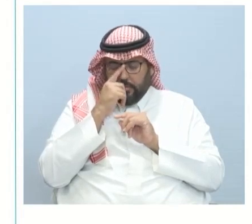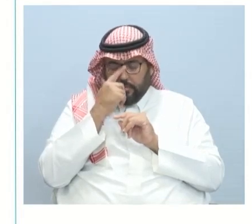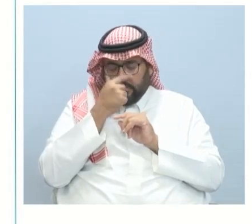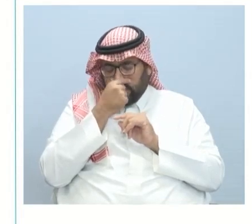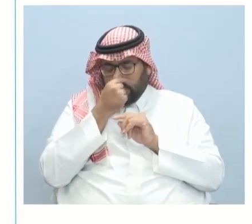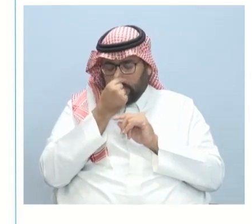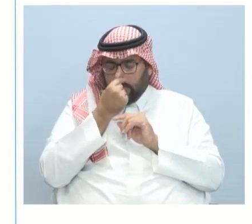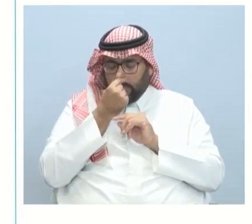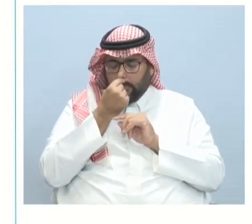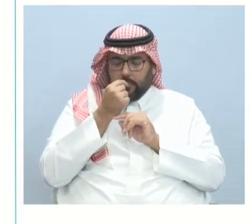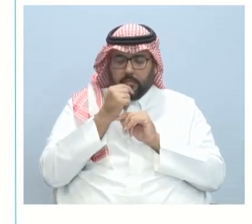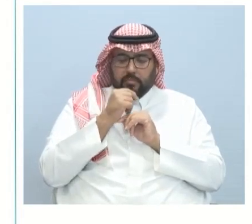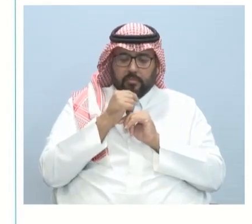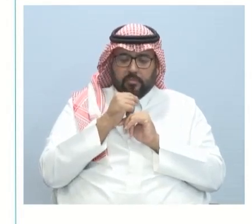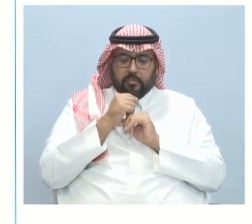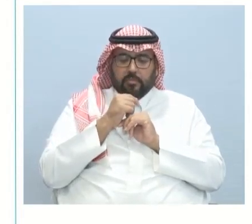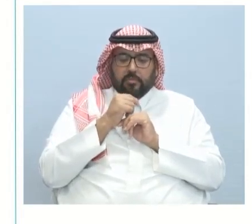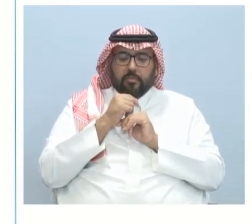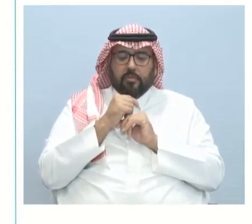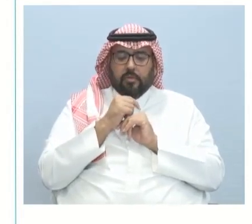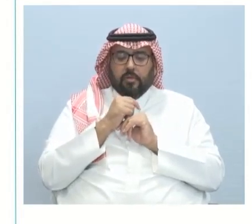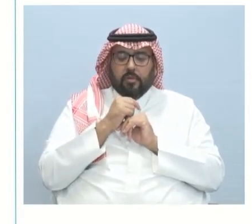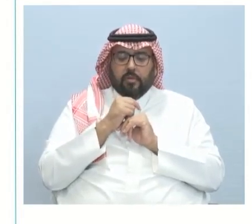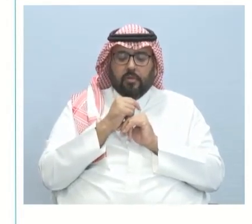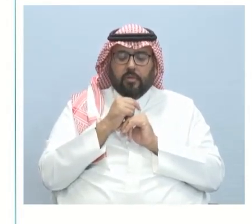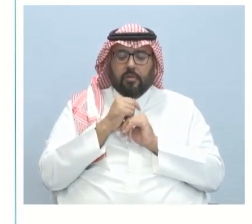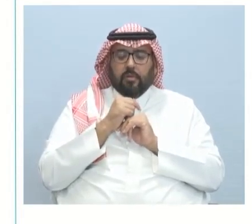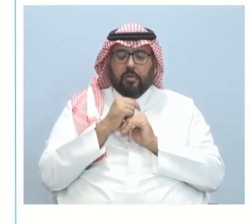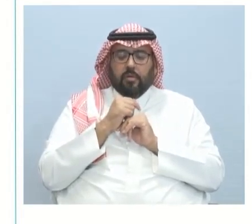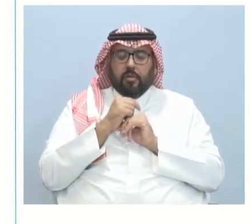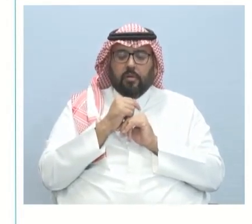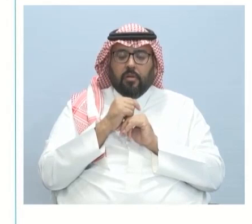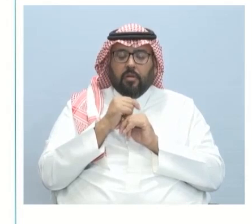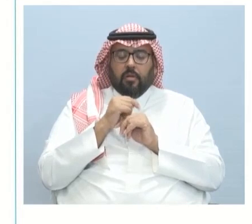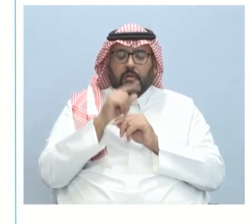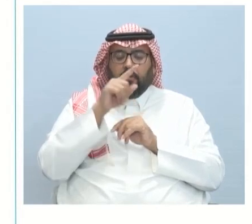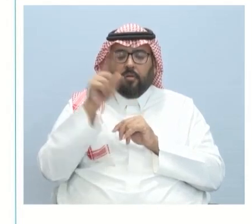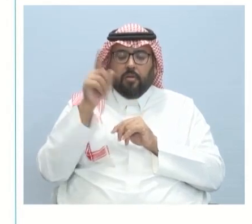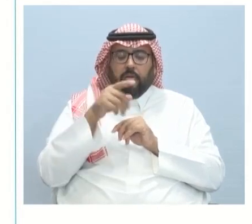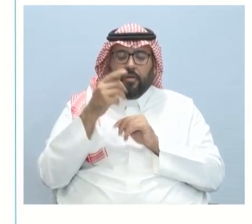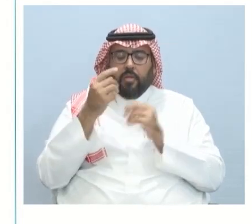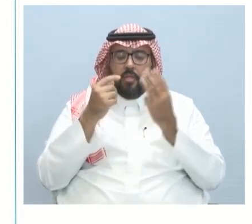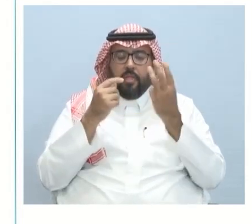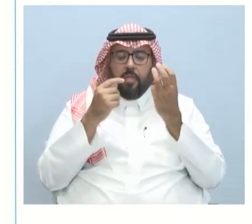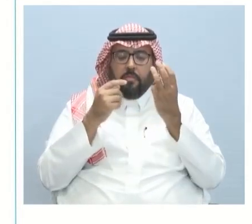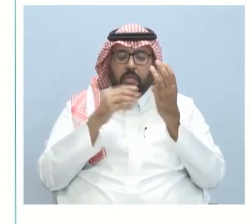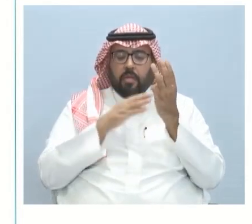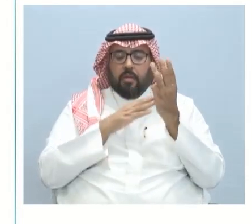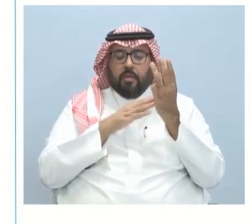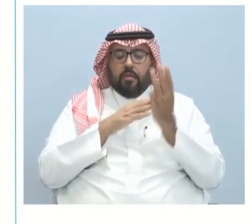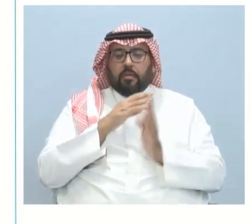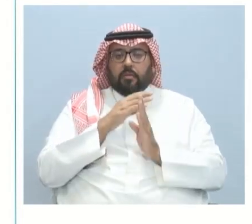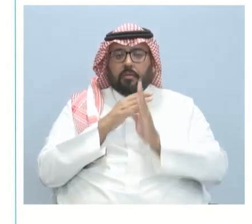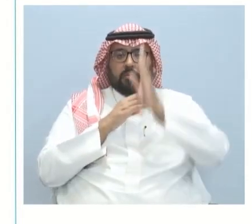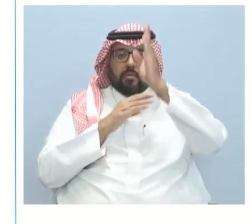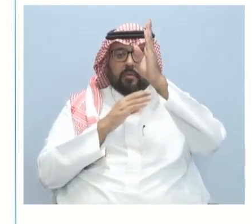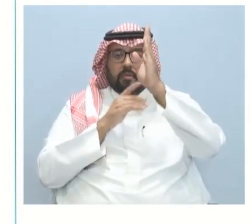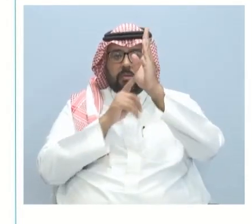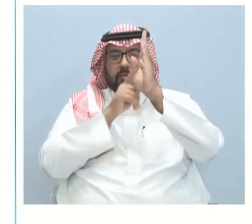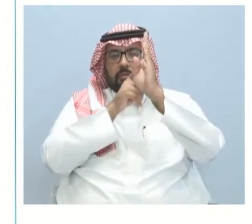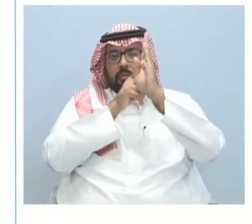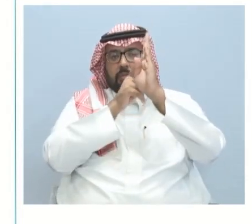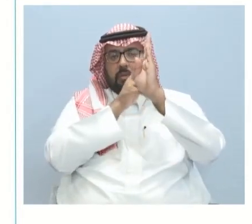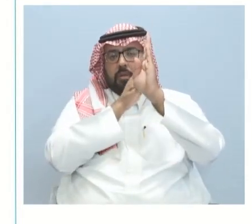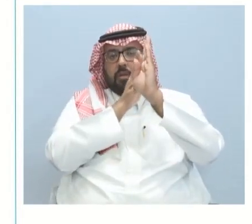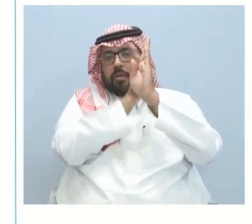اتجاه الروبوت الى الاعلى فسيتحول وا 300 مليم في اللبنه الاولى بعد ذلك